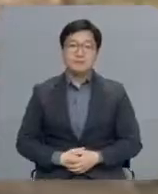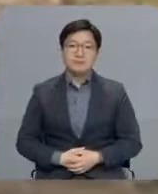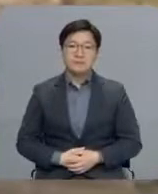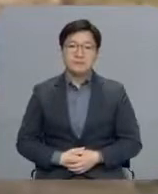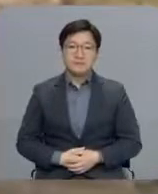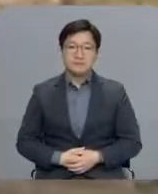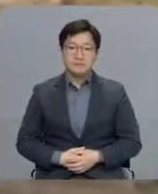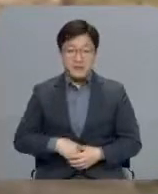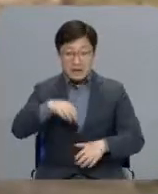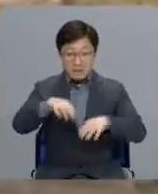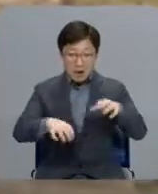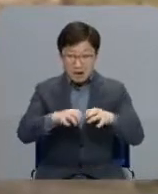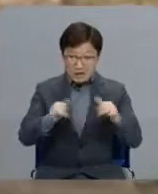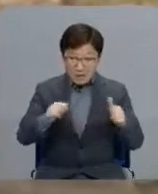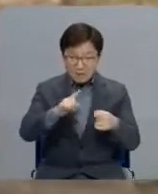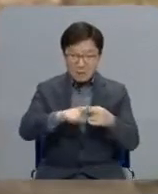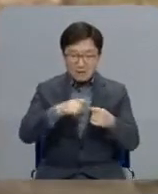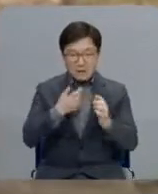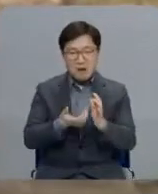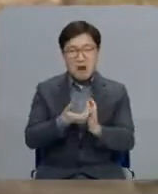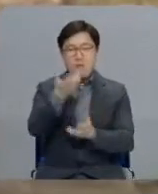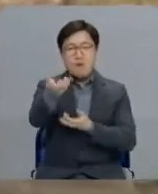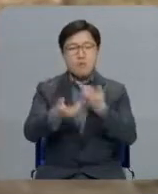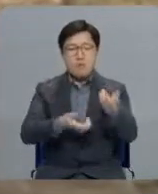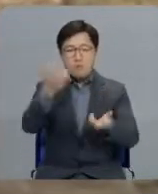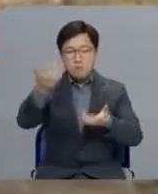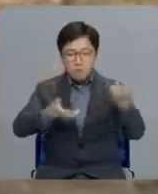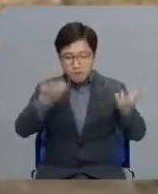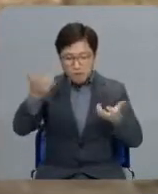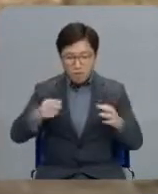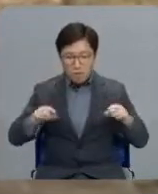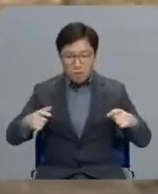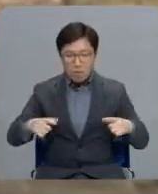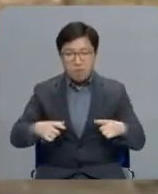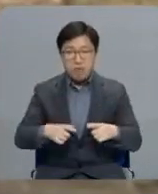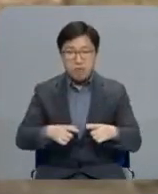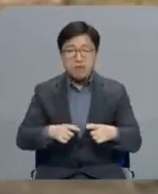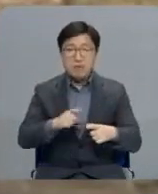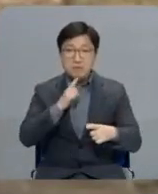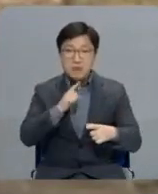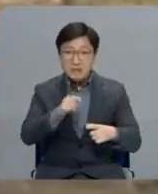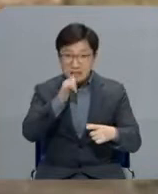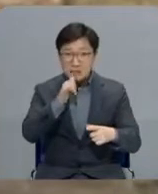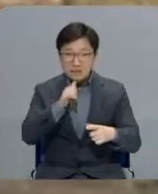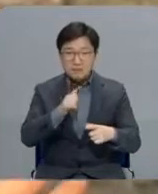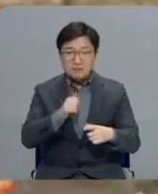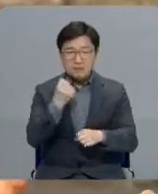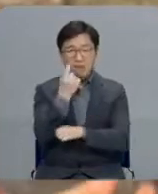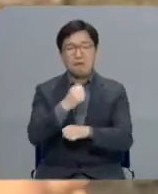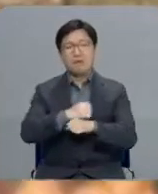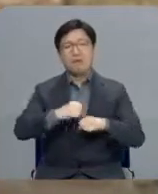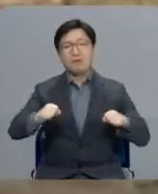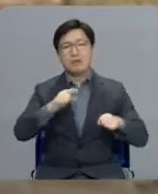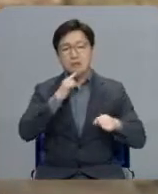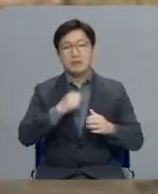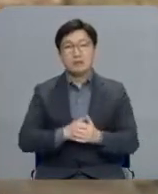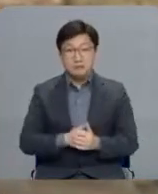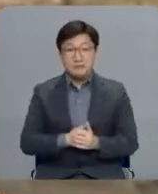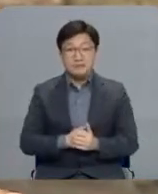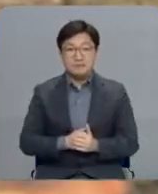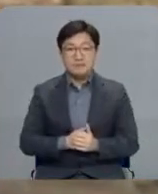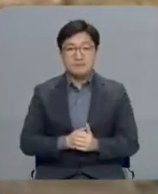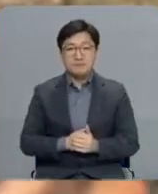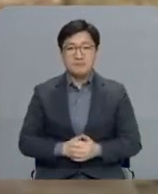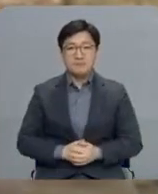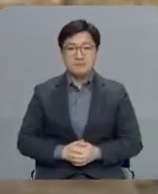급하게 마을 주민분들이 마을에서 떠나가면서 굉장히 넓게 살던 데서 이제 도시의